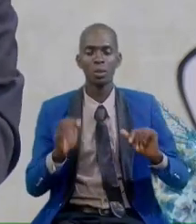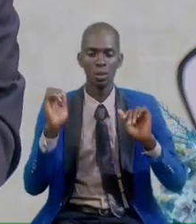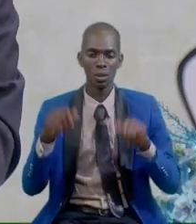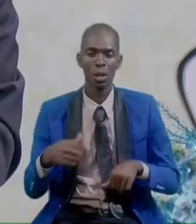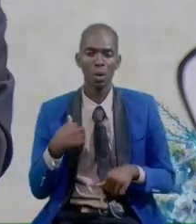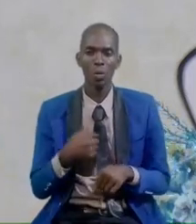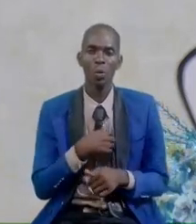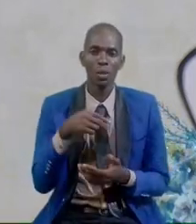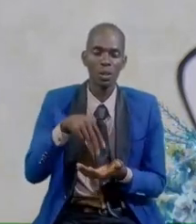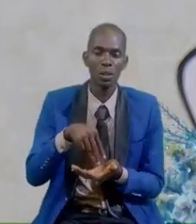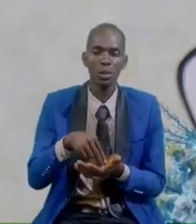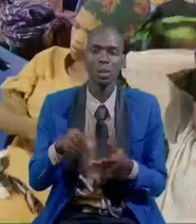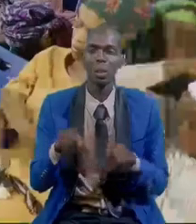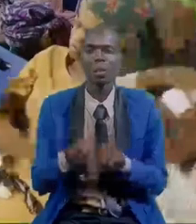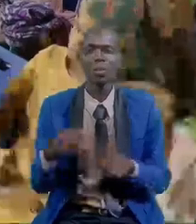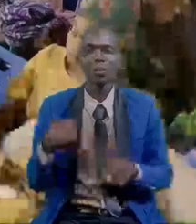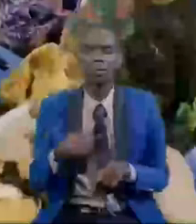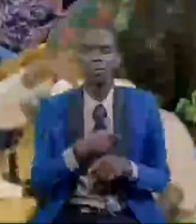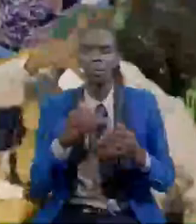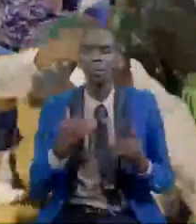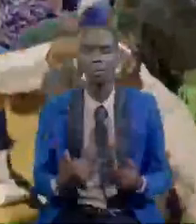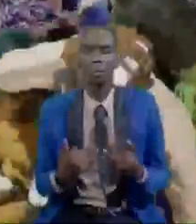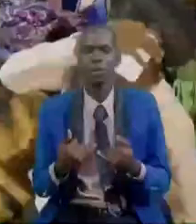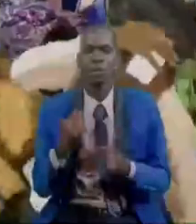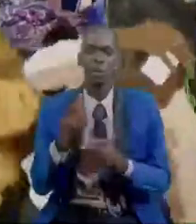Est-ce que nous pouvons nous lever maintenant?